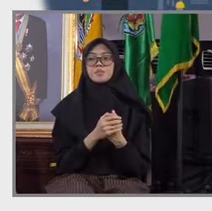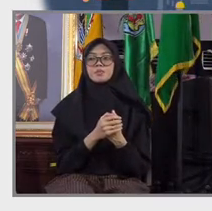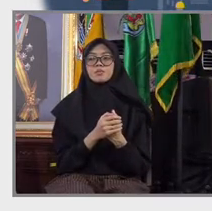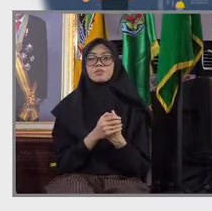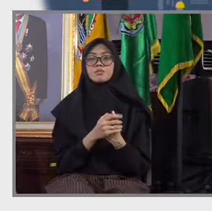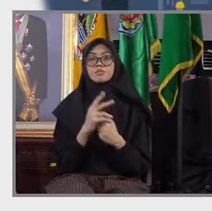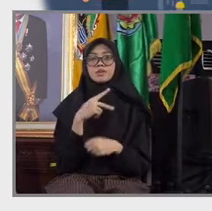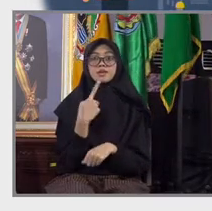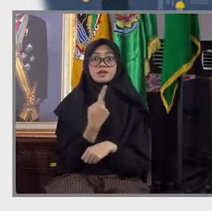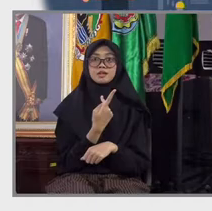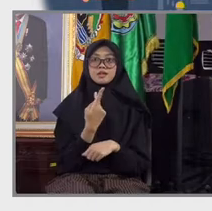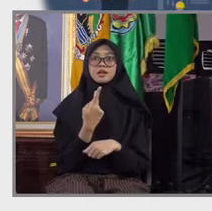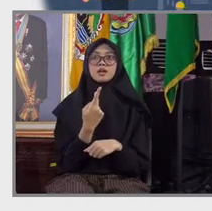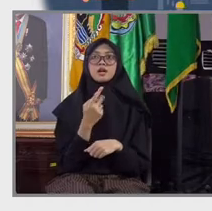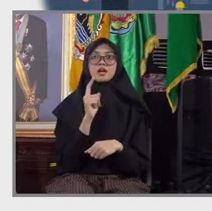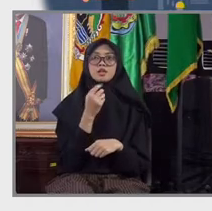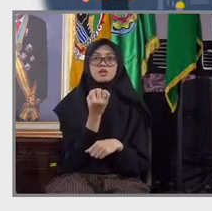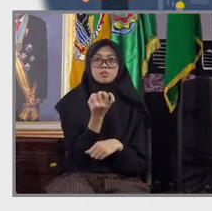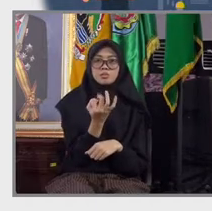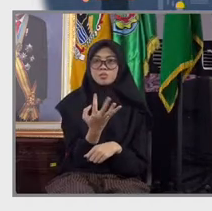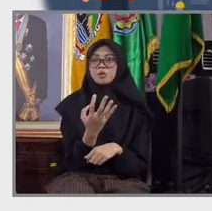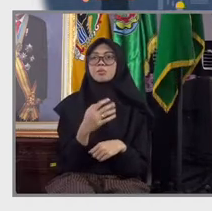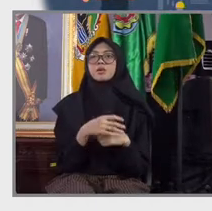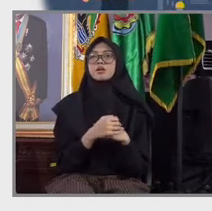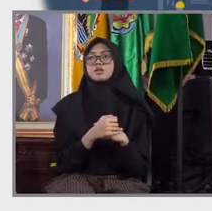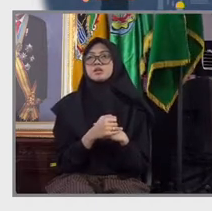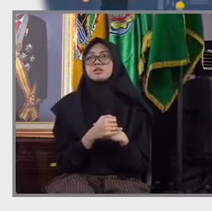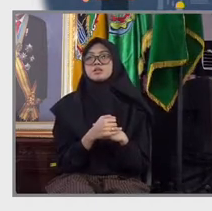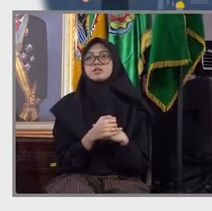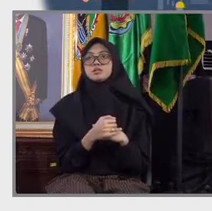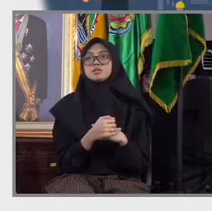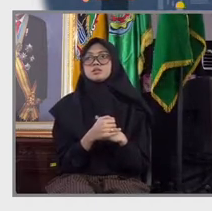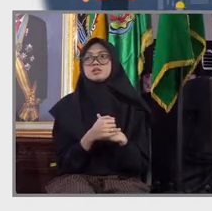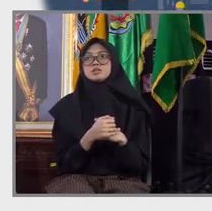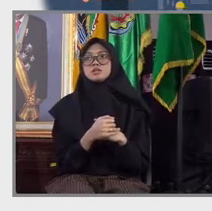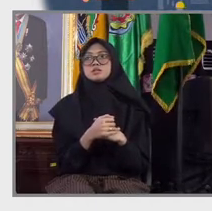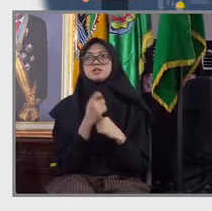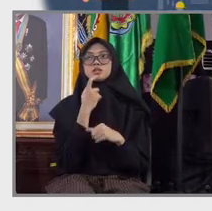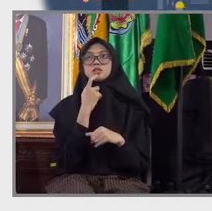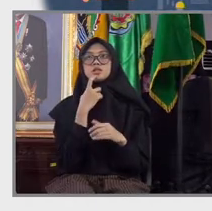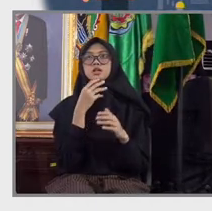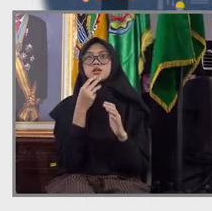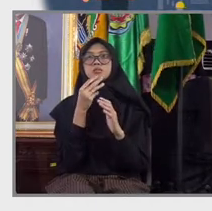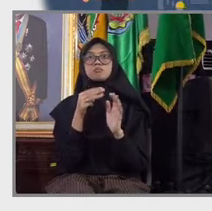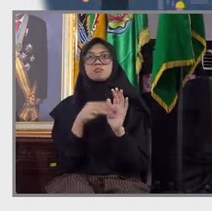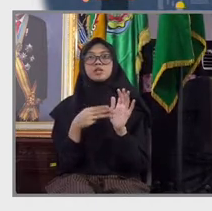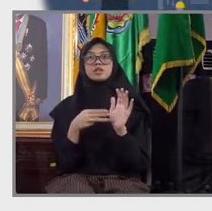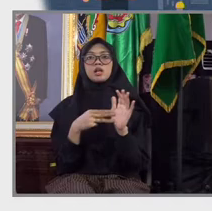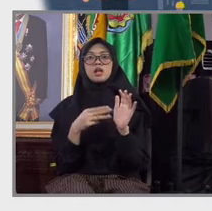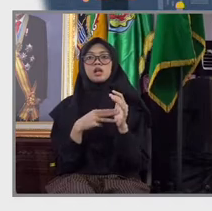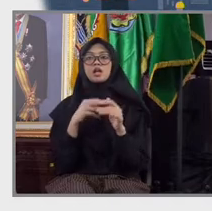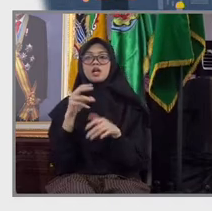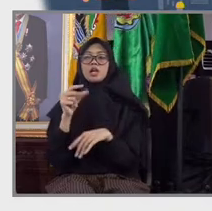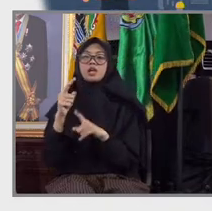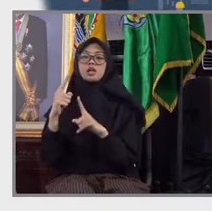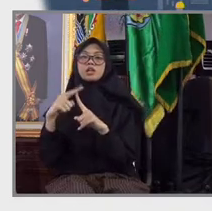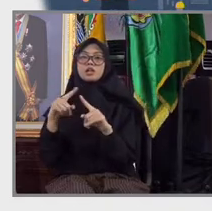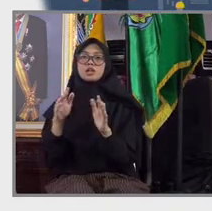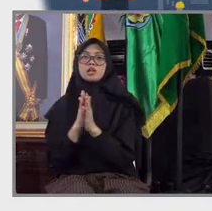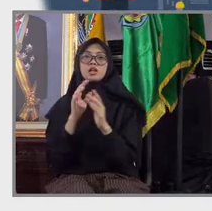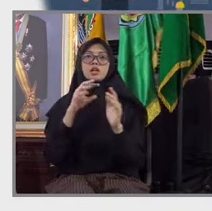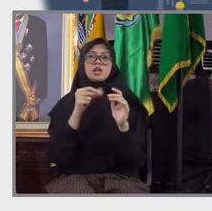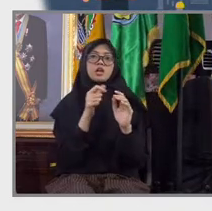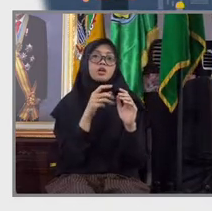kita adalah ada beberapa yang kita revisi terutama adalah masalah RT/RW. Jadi kita